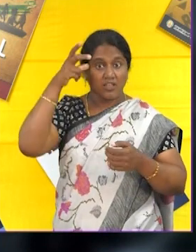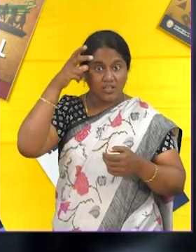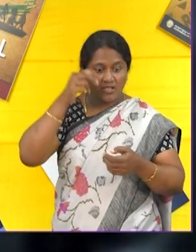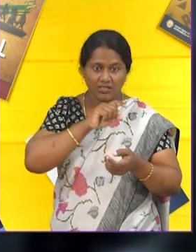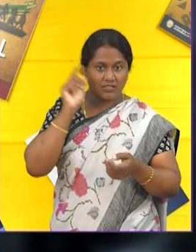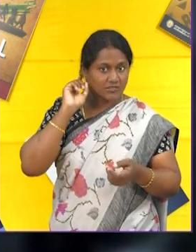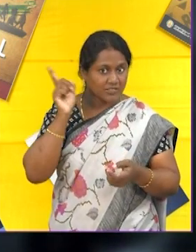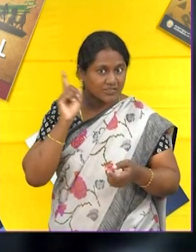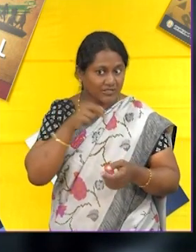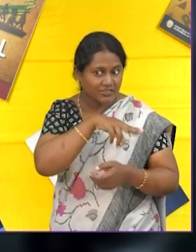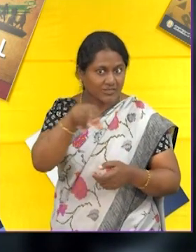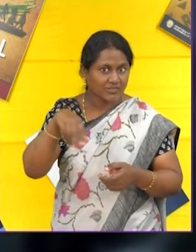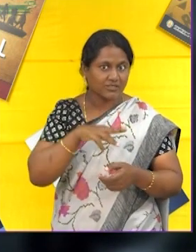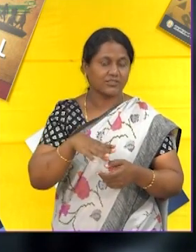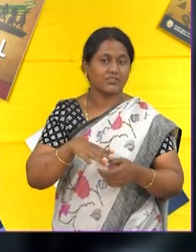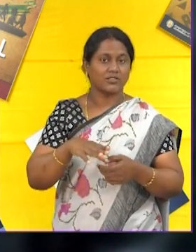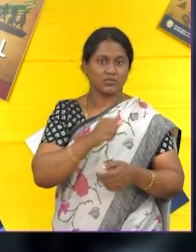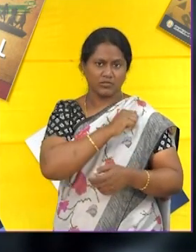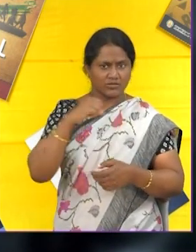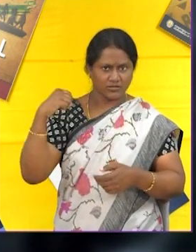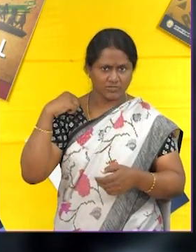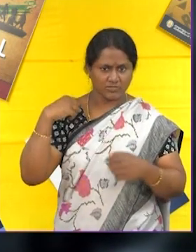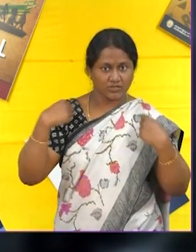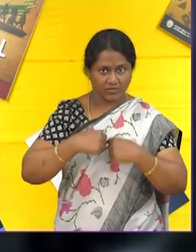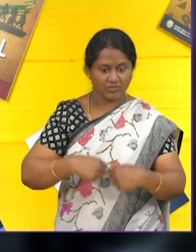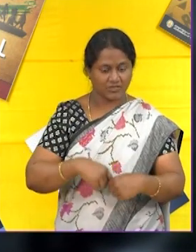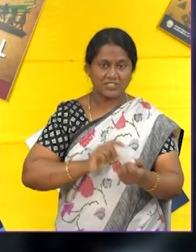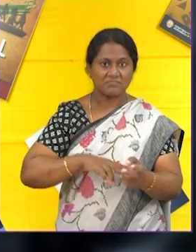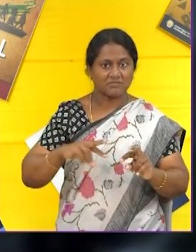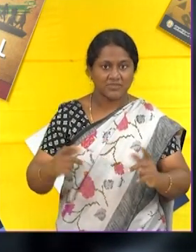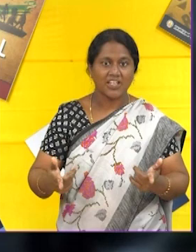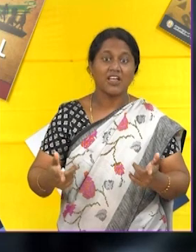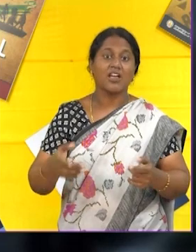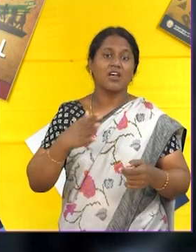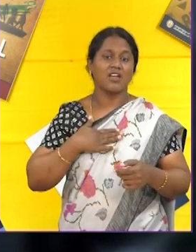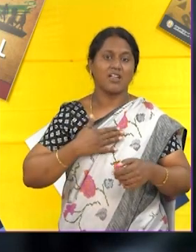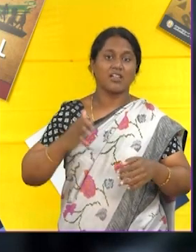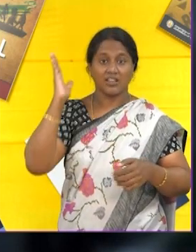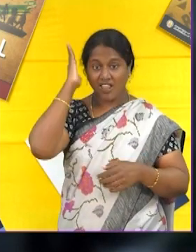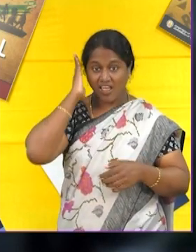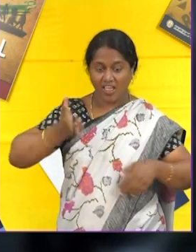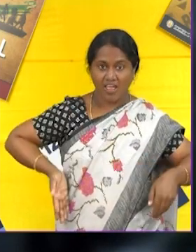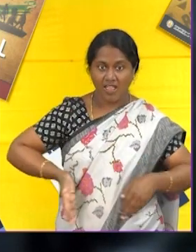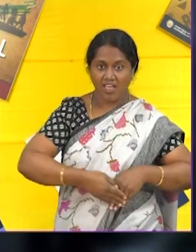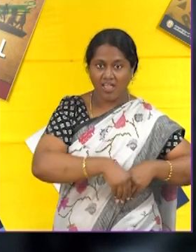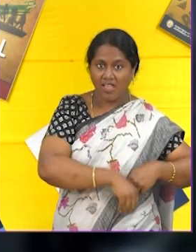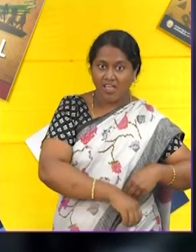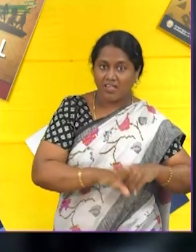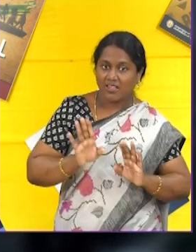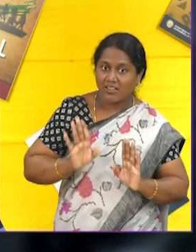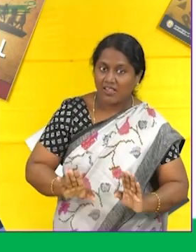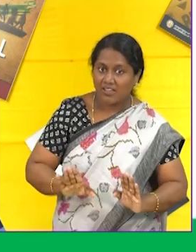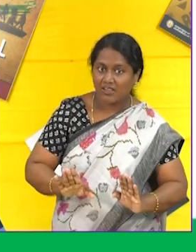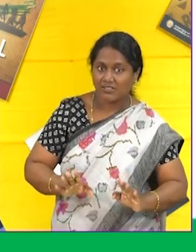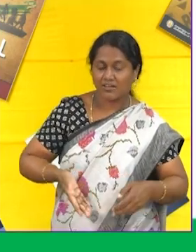குளிச்சுட்டு இருக்கும்போது அந்த சவுண்டு கேட்டுச்சு. டவலோட ஐ கேம் அவுட். அதோடு தான் ஐ வெண்ட் அண்ட் கால்டு த ஹெர்மன். ஹி வாஸ் லுக்கிங் அட் மீ நவ். Now I was only